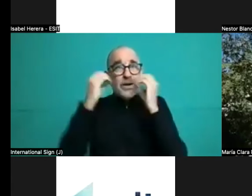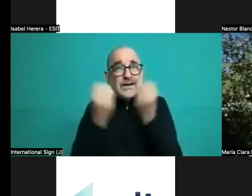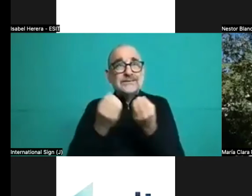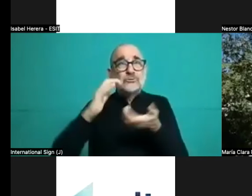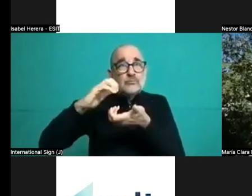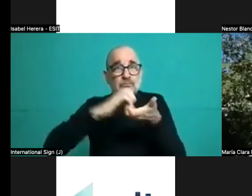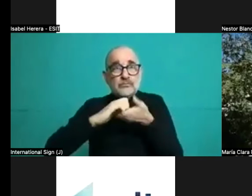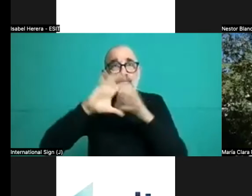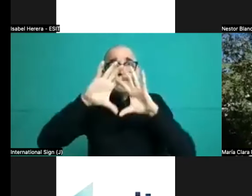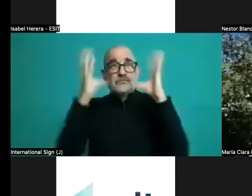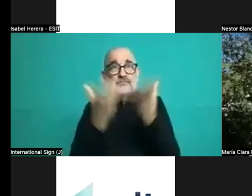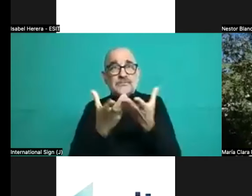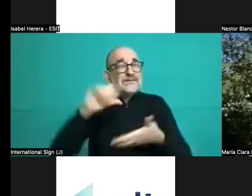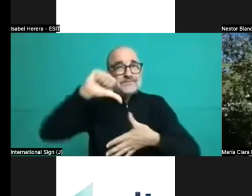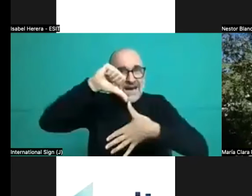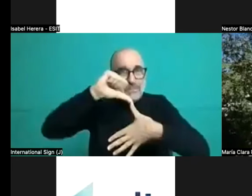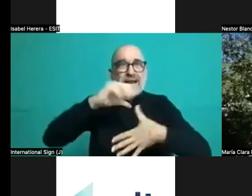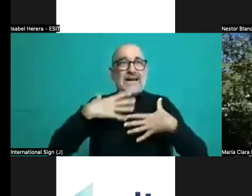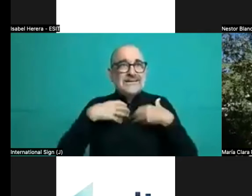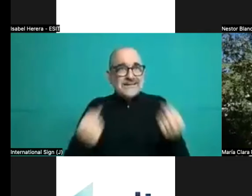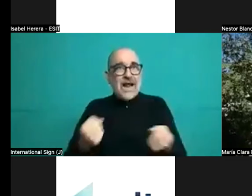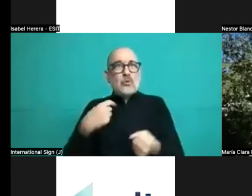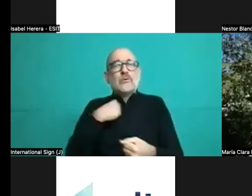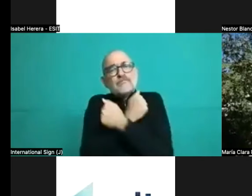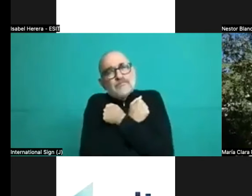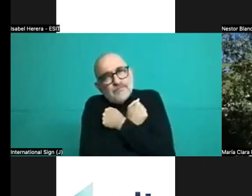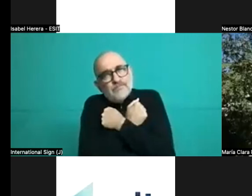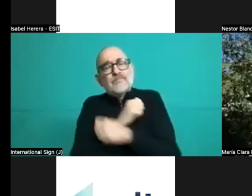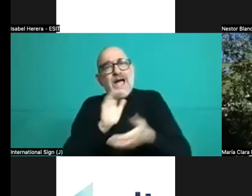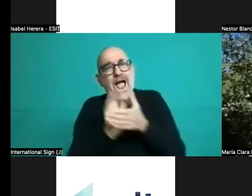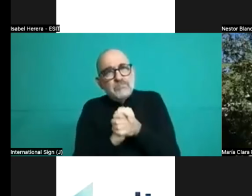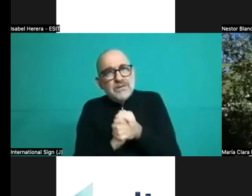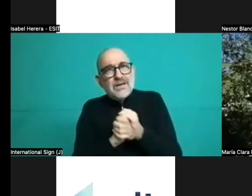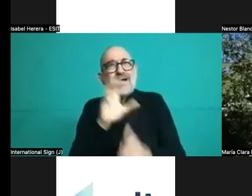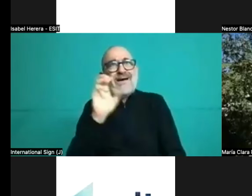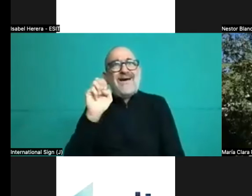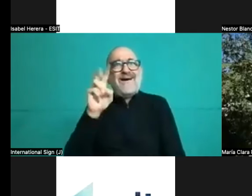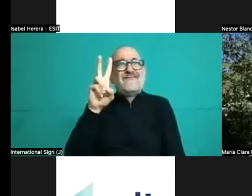Evangelina, merci pour cette invitation, pour cette initiative.